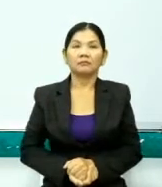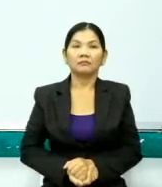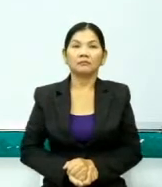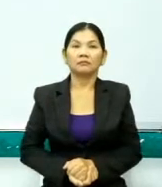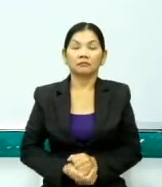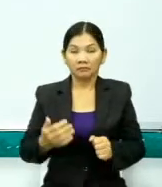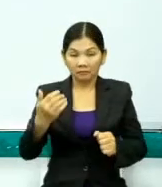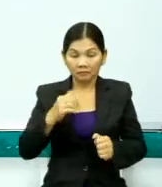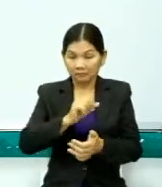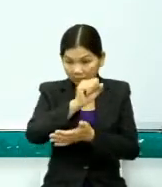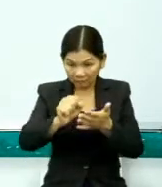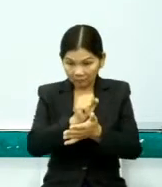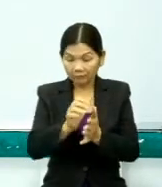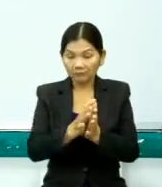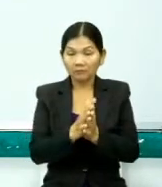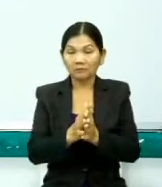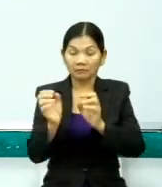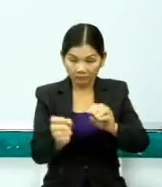Chà, dân con lục chanh.